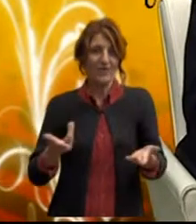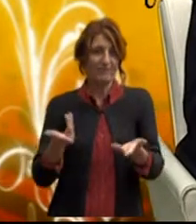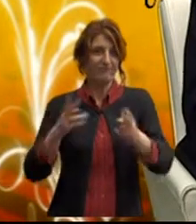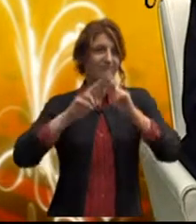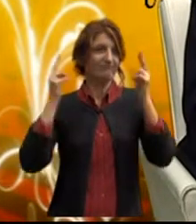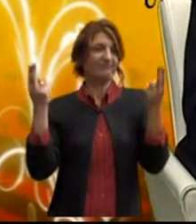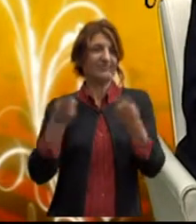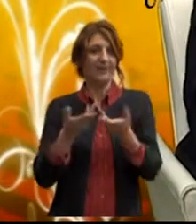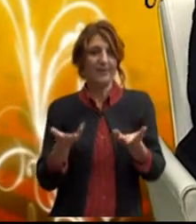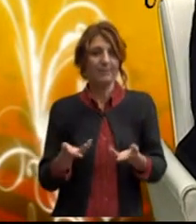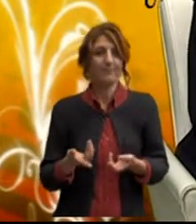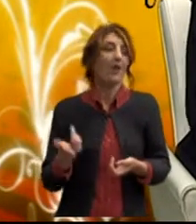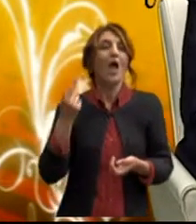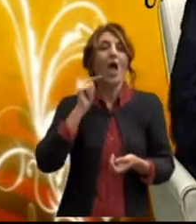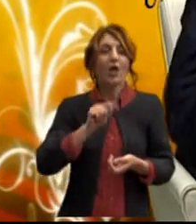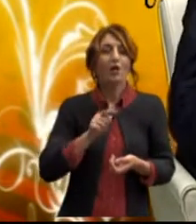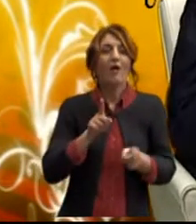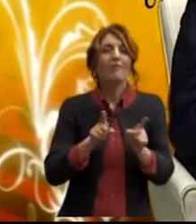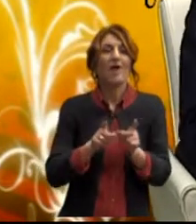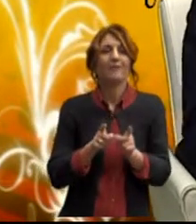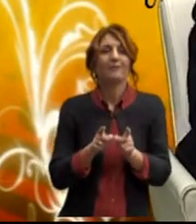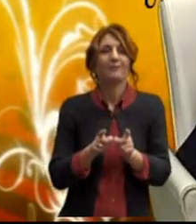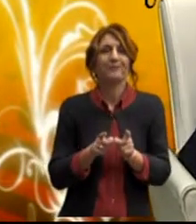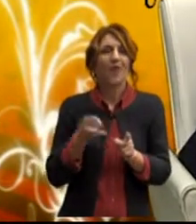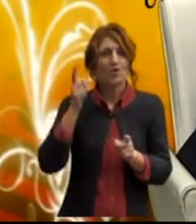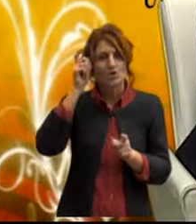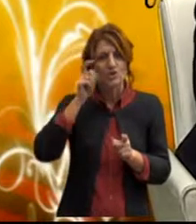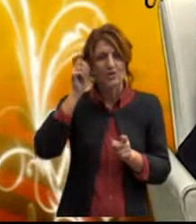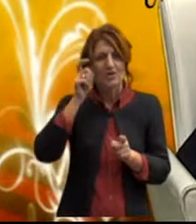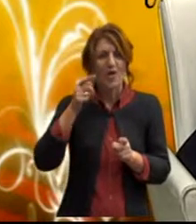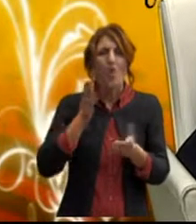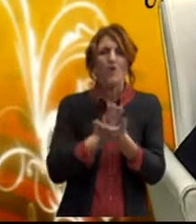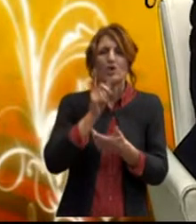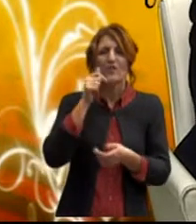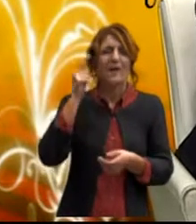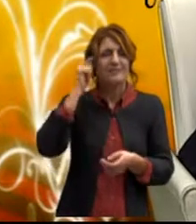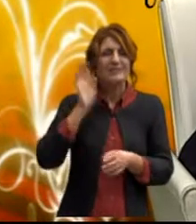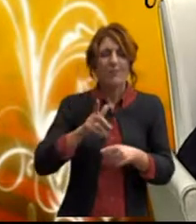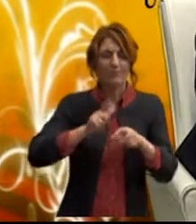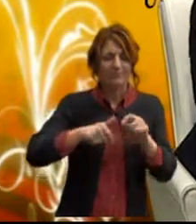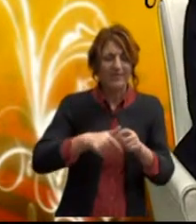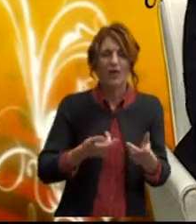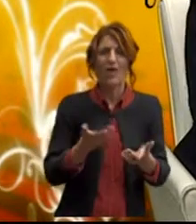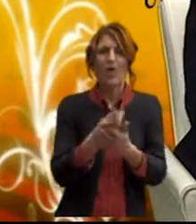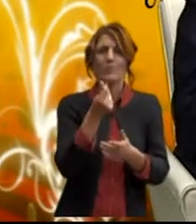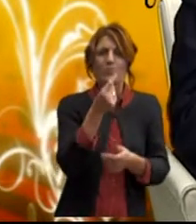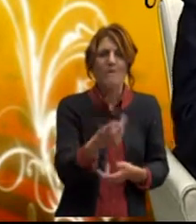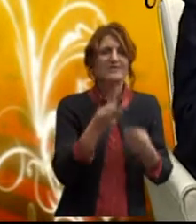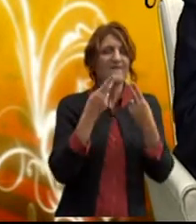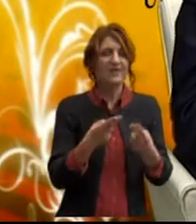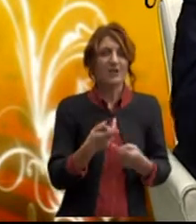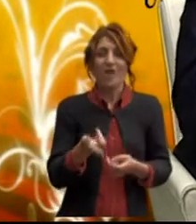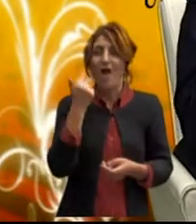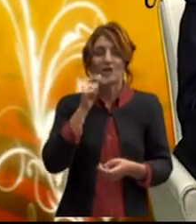tu je jedna važna komponenta, socijalni kapital. Obično ljudi misle na onaj materijalni kapital, dakle, na novac i tako dalje, a ne